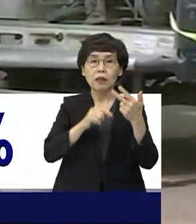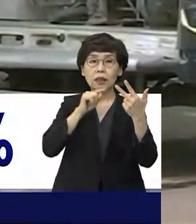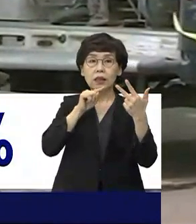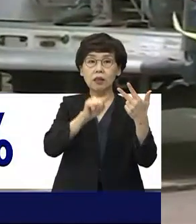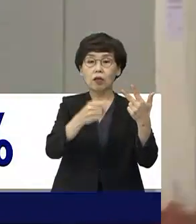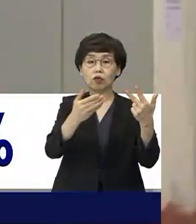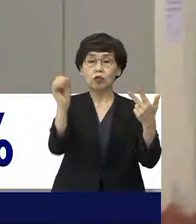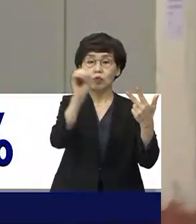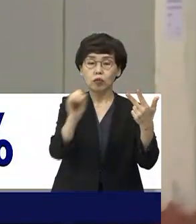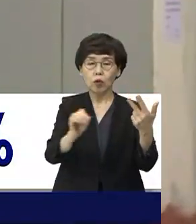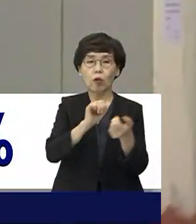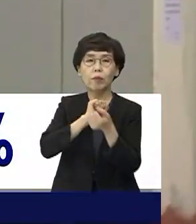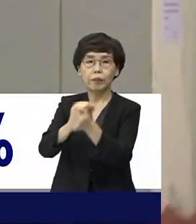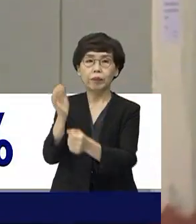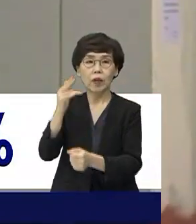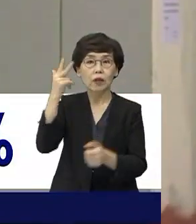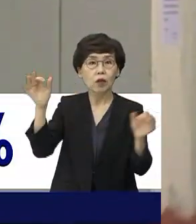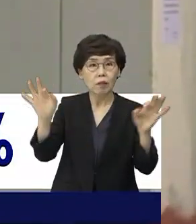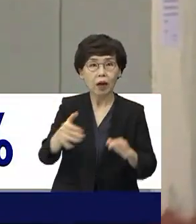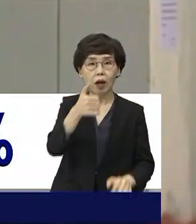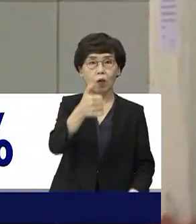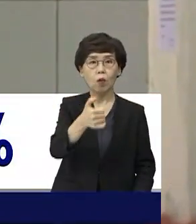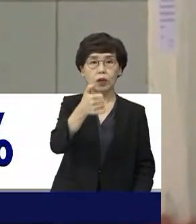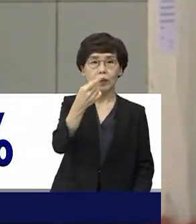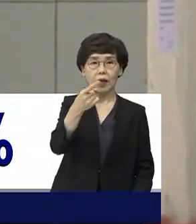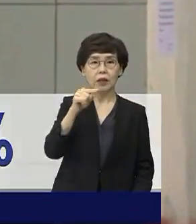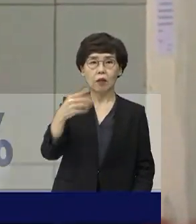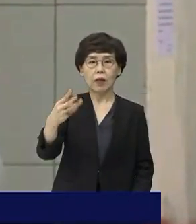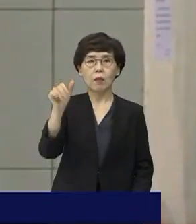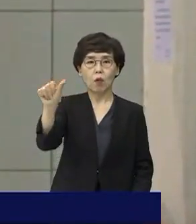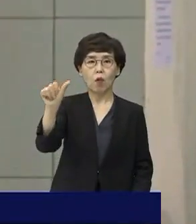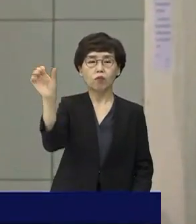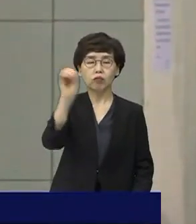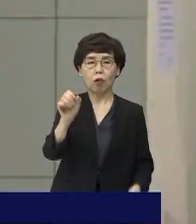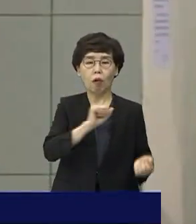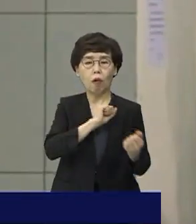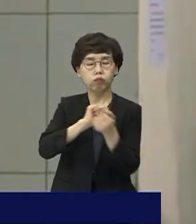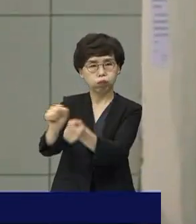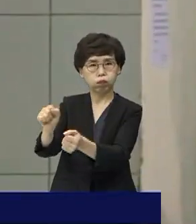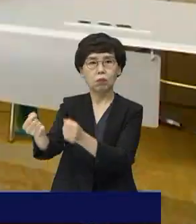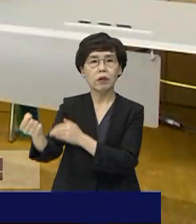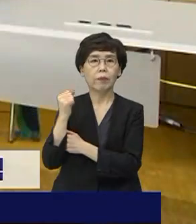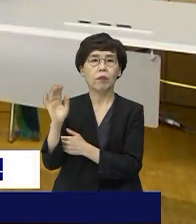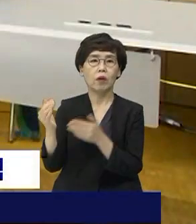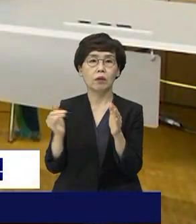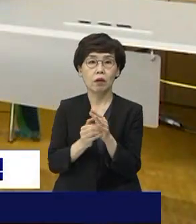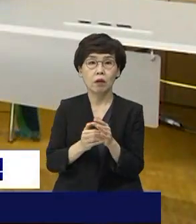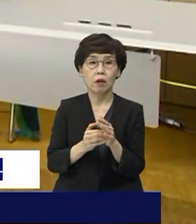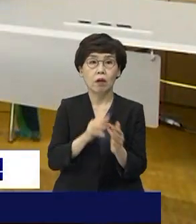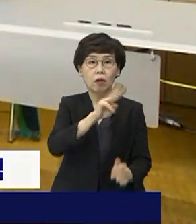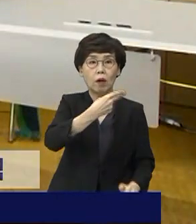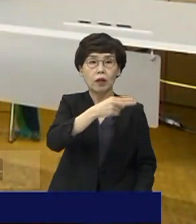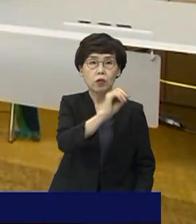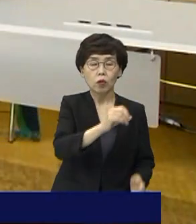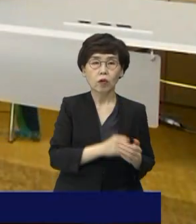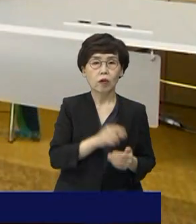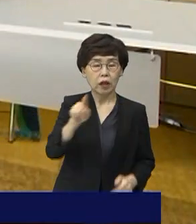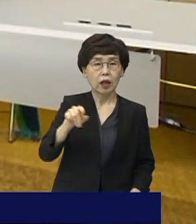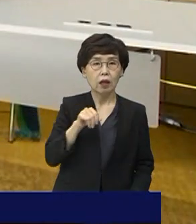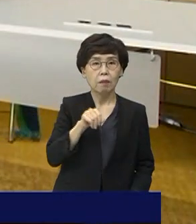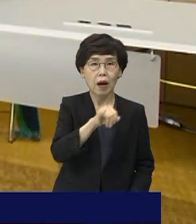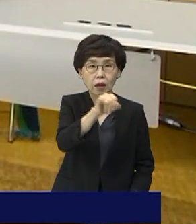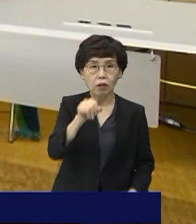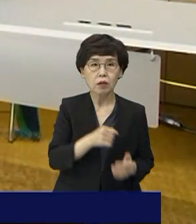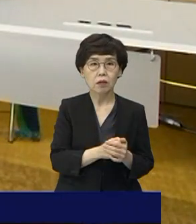어떤 점유율이 예 주에 만에 51.3 5% 로 치솟아 우세 종이 됐습니다 who 도 이 바이러스가